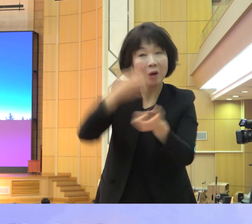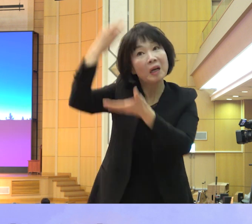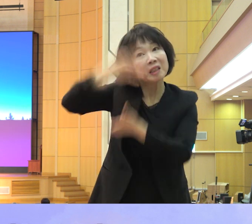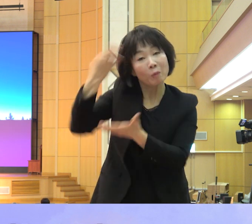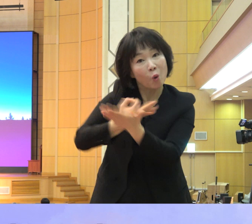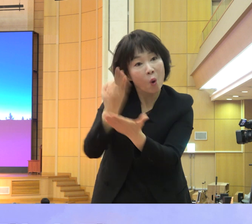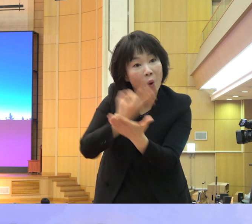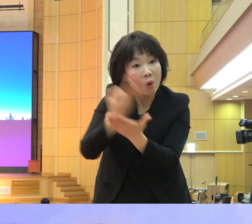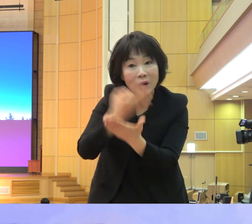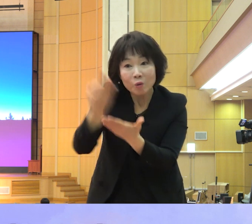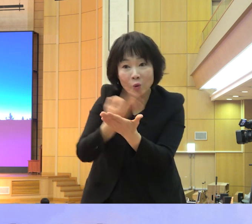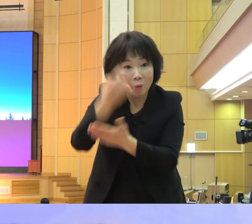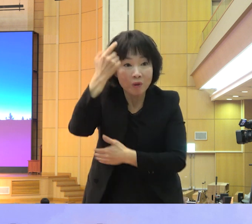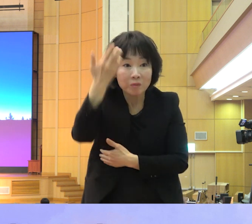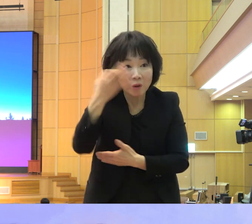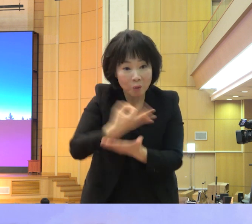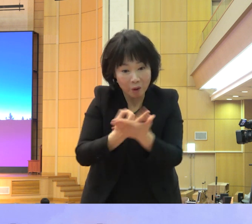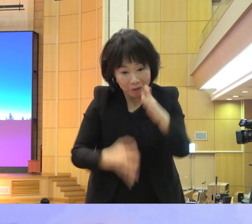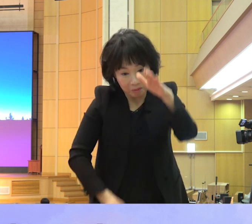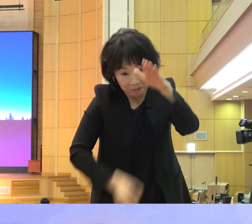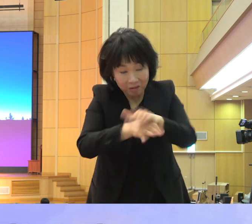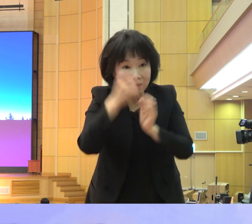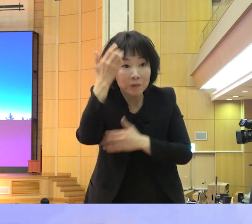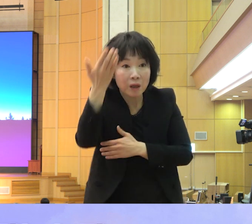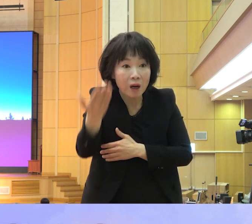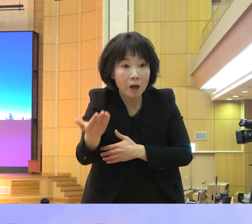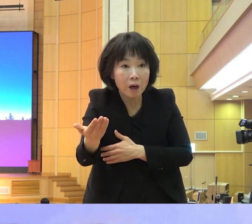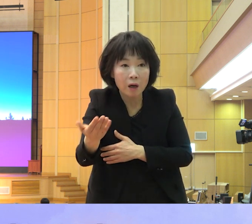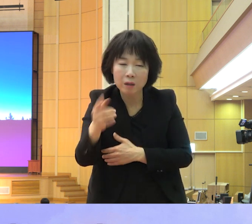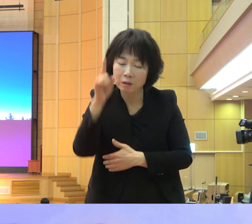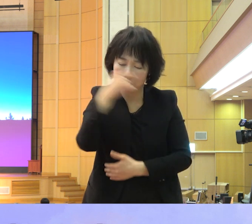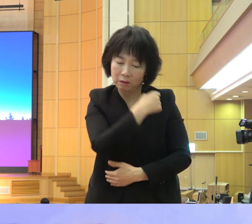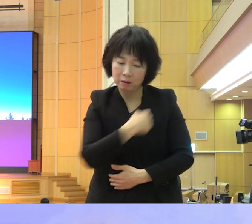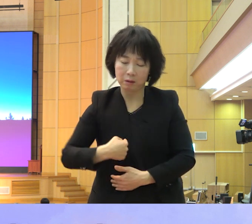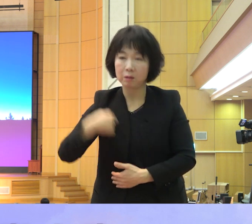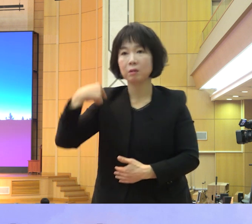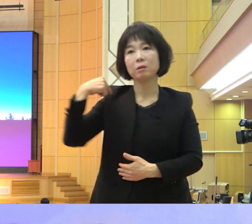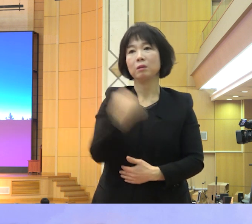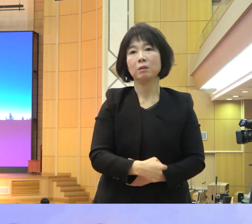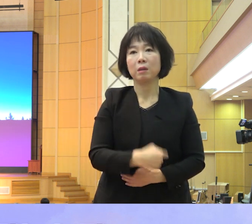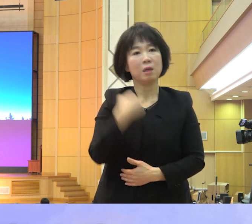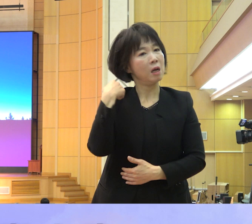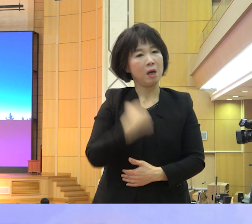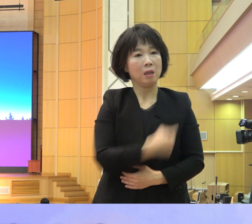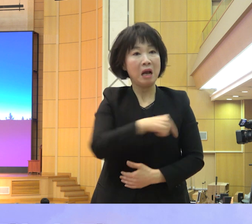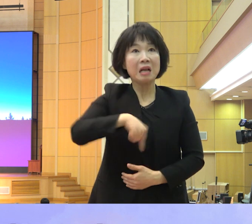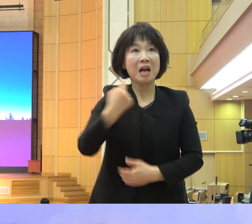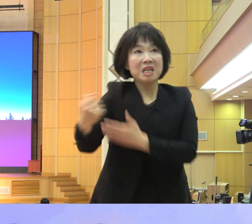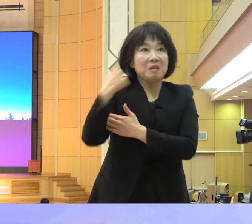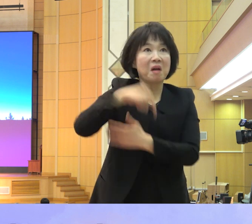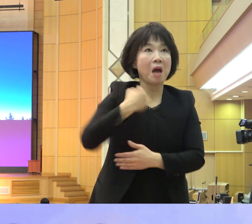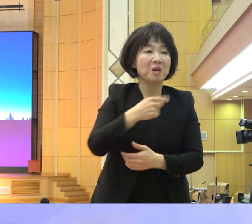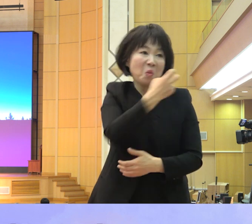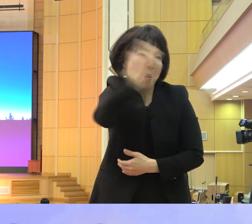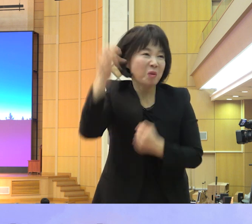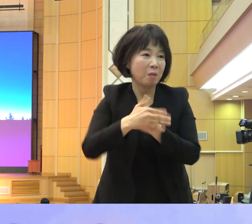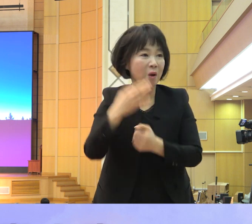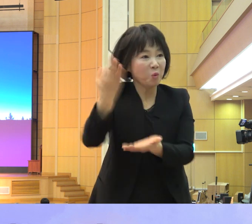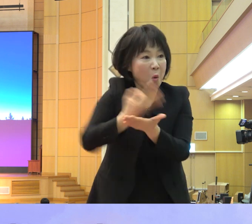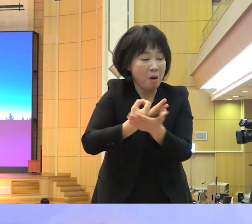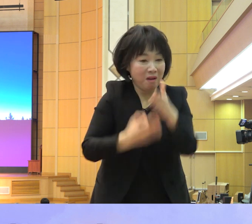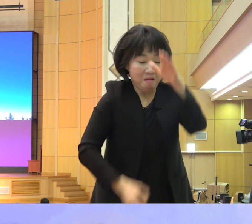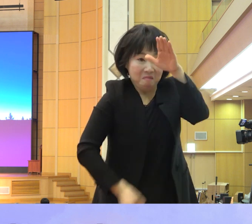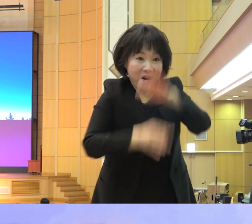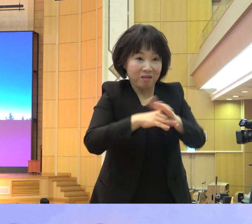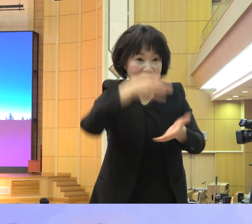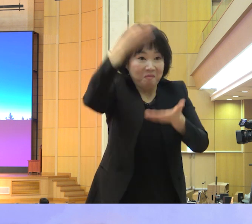물질적으로도 여러분이 돈 벌었다, 내가 벌었다, 내가 잘해서 했다, 이렇게 하면 큰일 납니다. 네 하나님